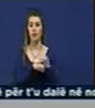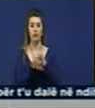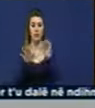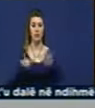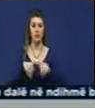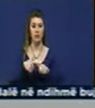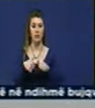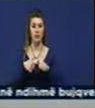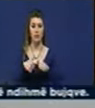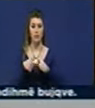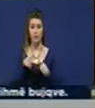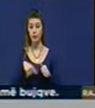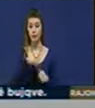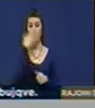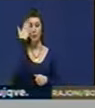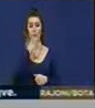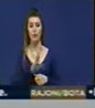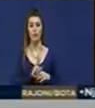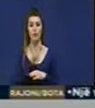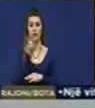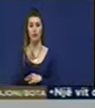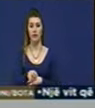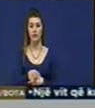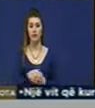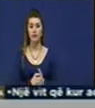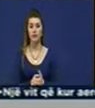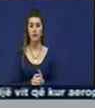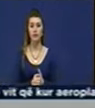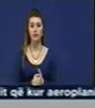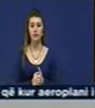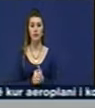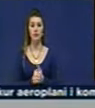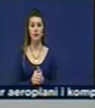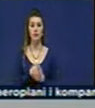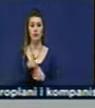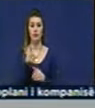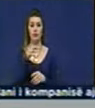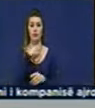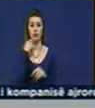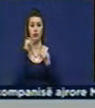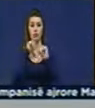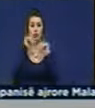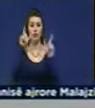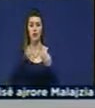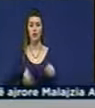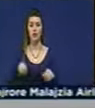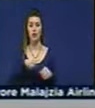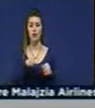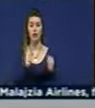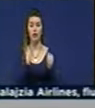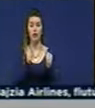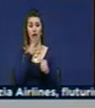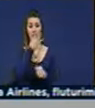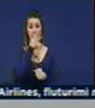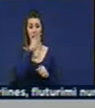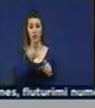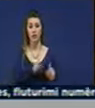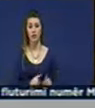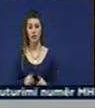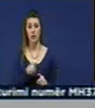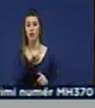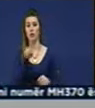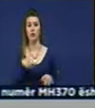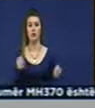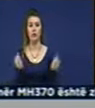i kaluam me sukses edhe kjo sfidë. Është shumë e çuditshme që e keqja na bashkon aq shumë sa